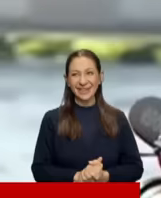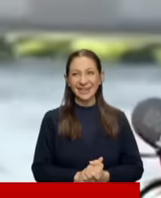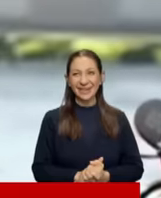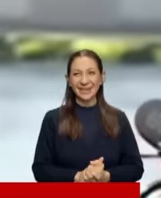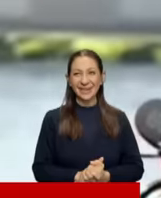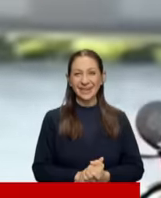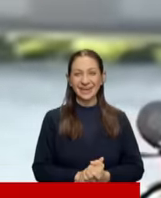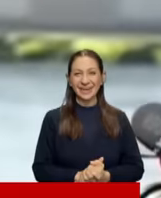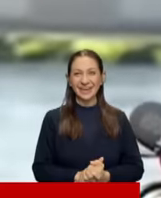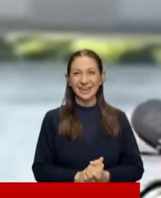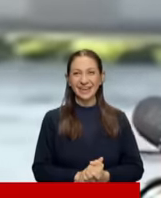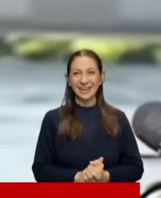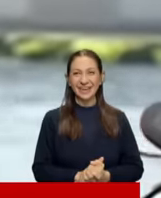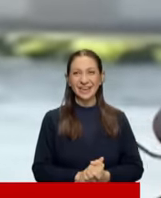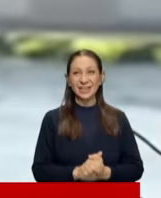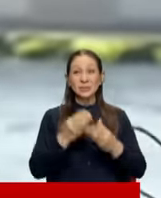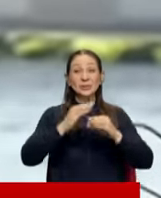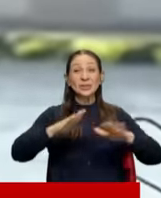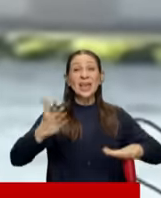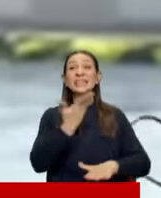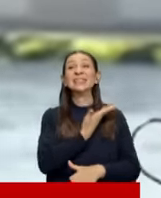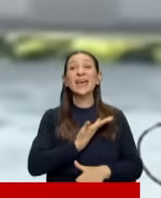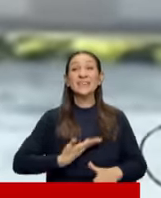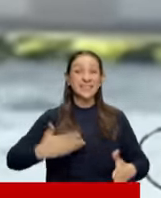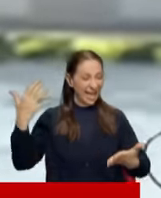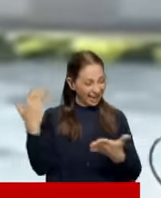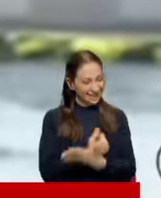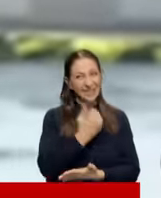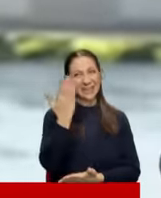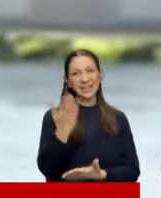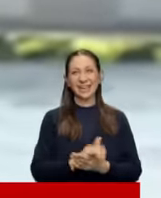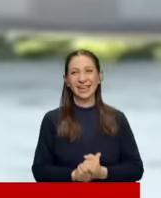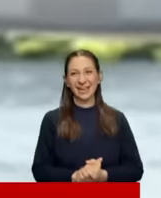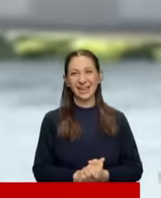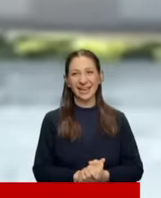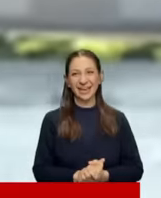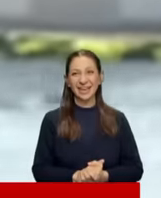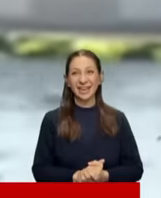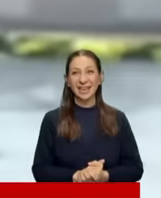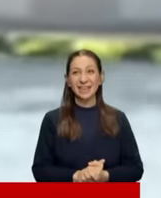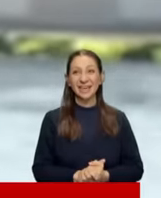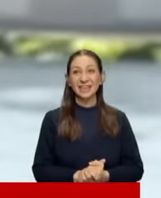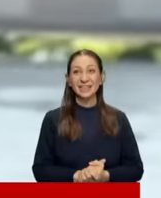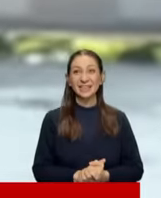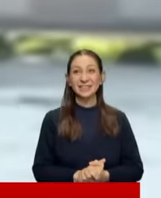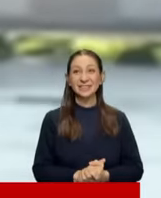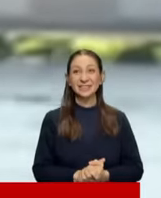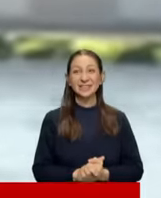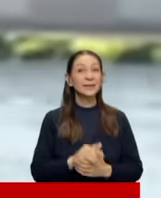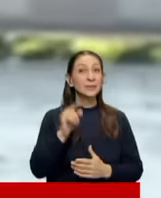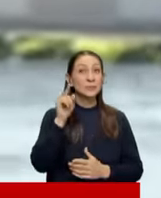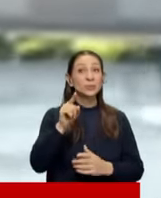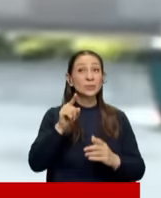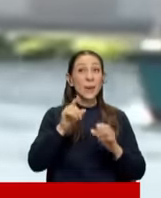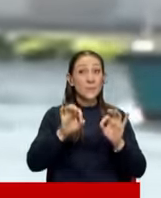İstanbul teşk sevgisiyle kazandı Evet siin marşından